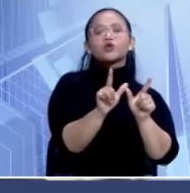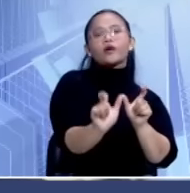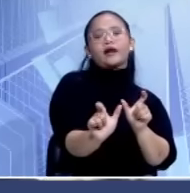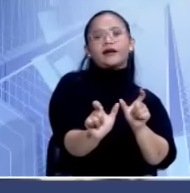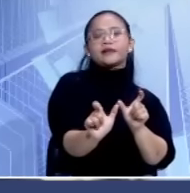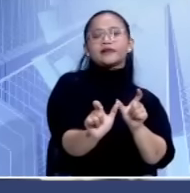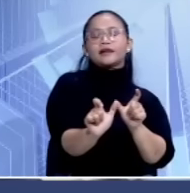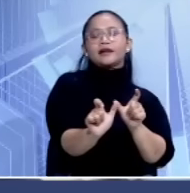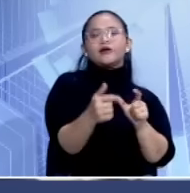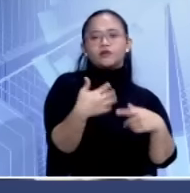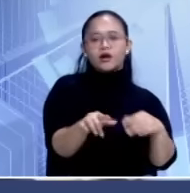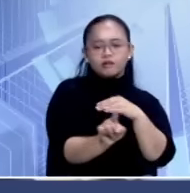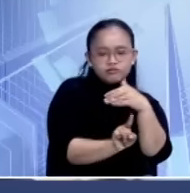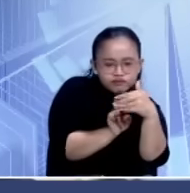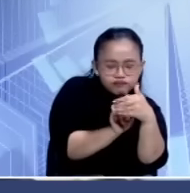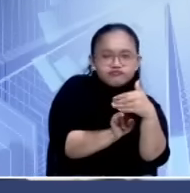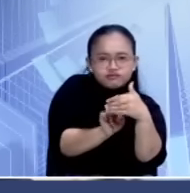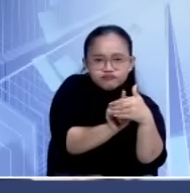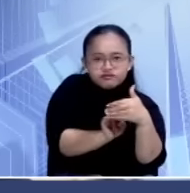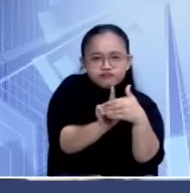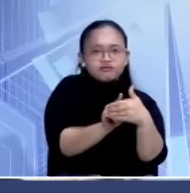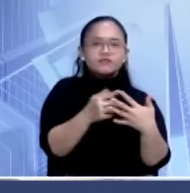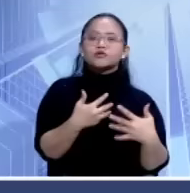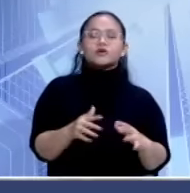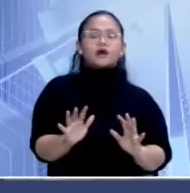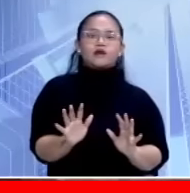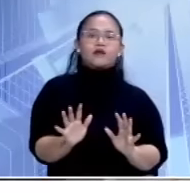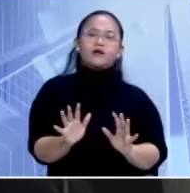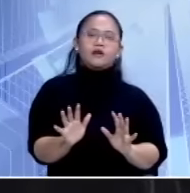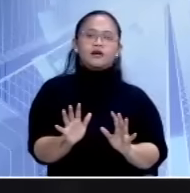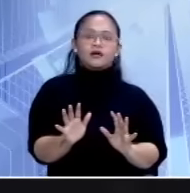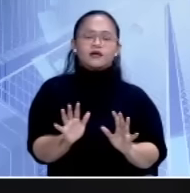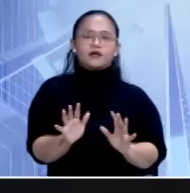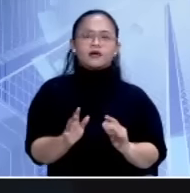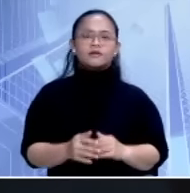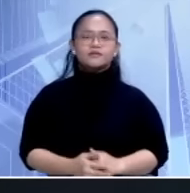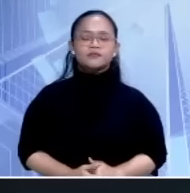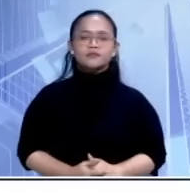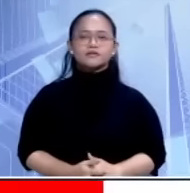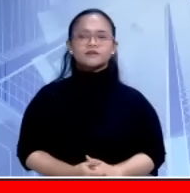udah ngehirup asap banyak gitu. Jadi dia udah enggak kuat bangun.